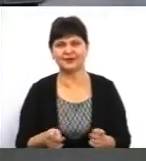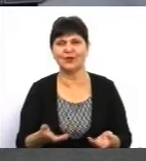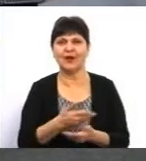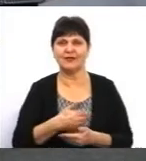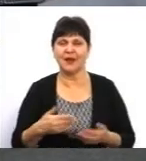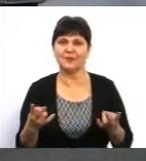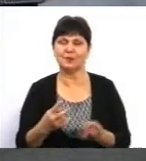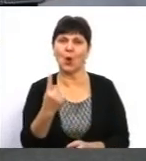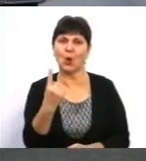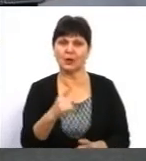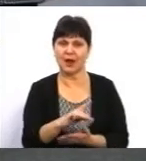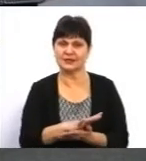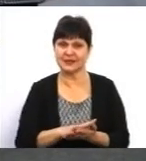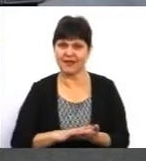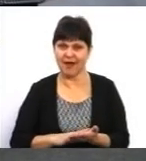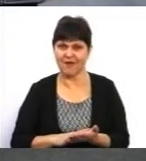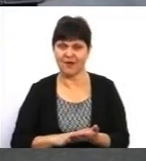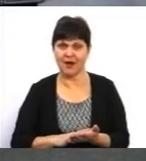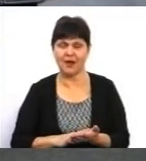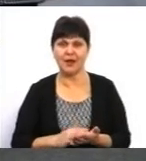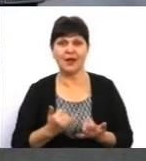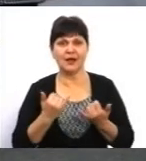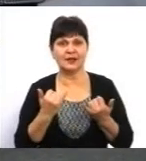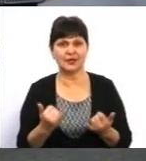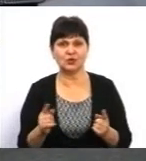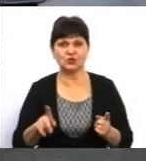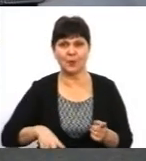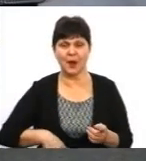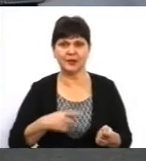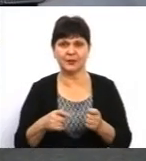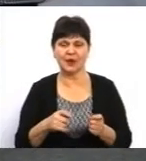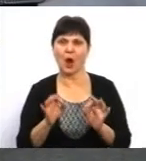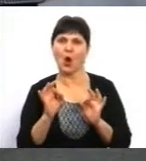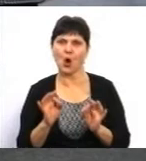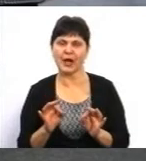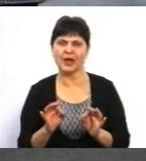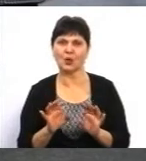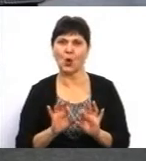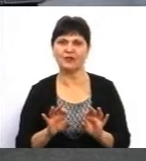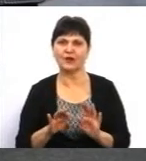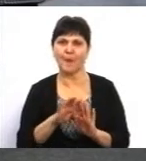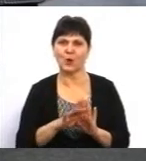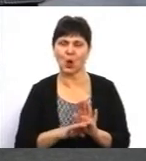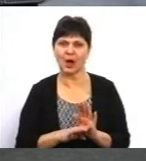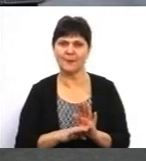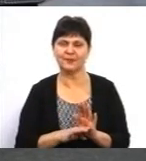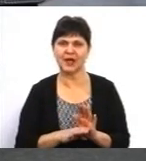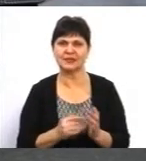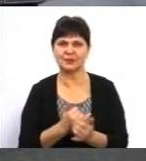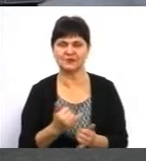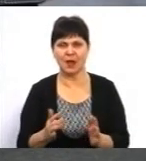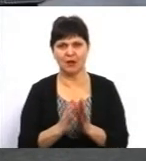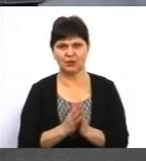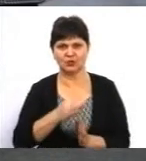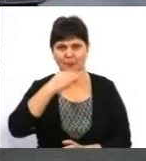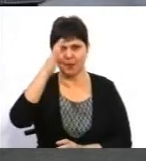одна заява. Але для того, щоб наші адміністратори внесли коректну інформацію в програмне забезпечення, ми все ж таки просимо батьків